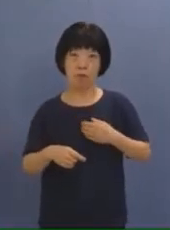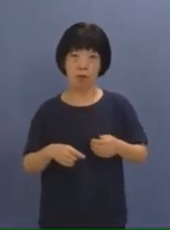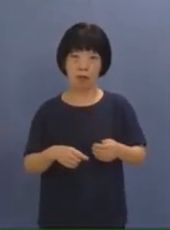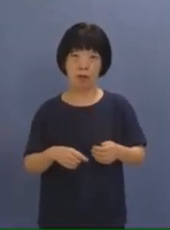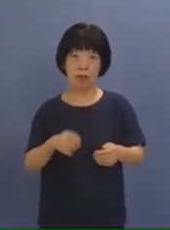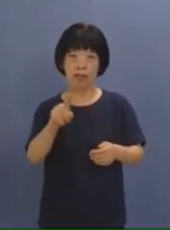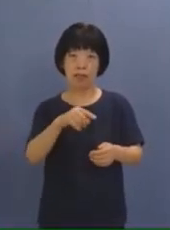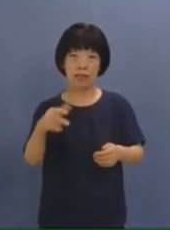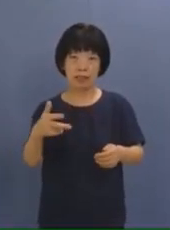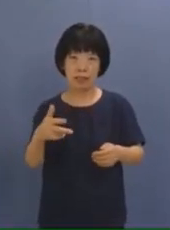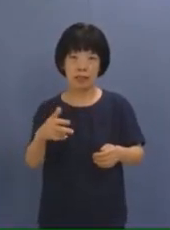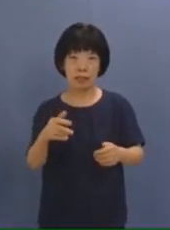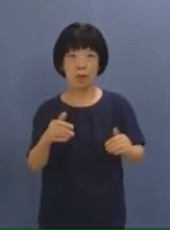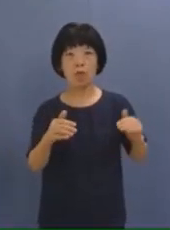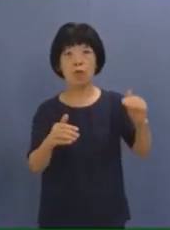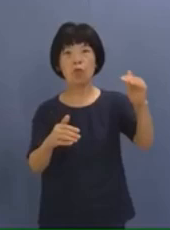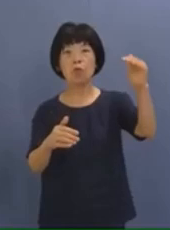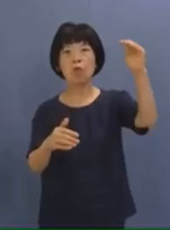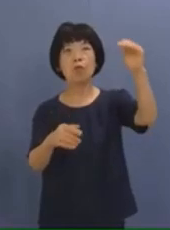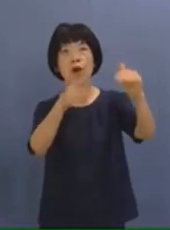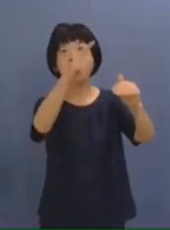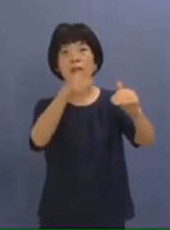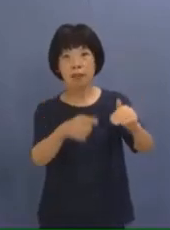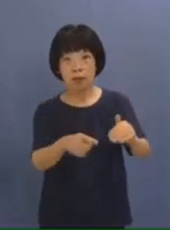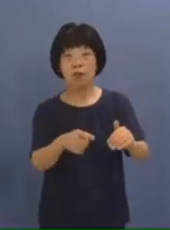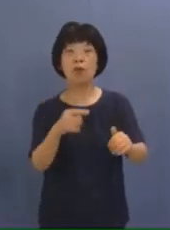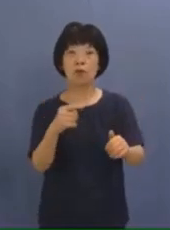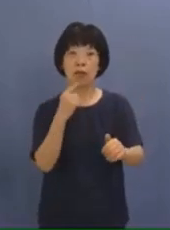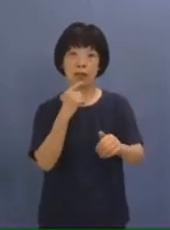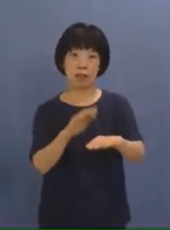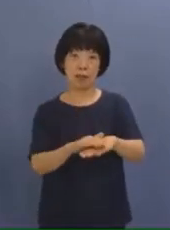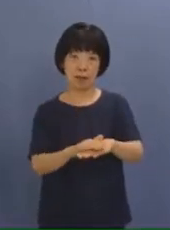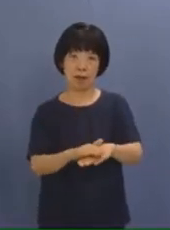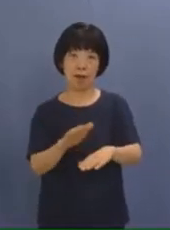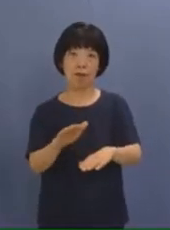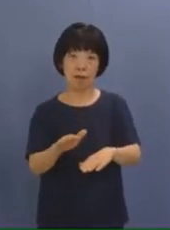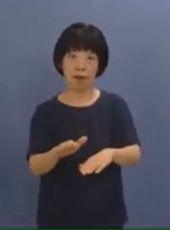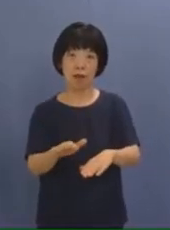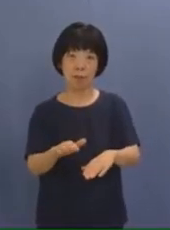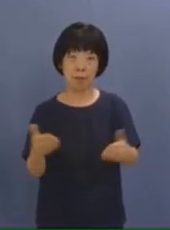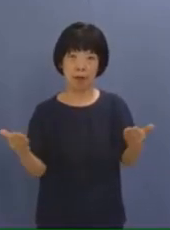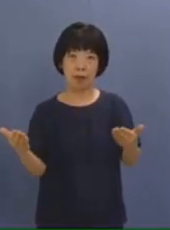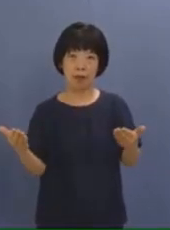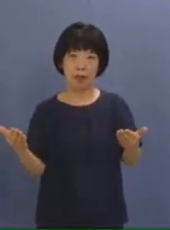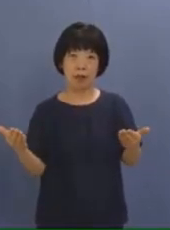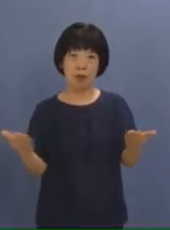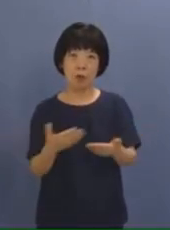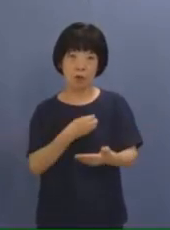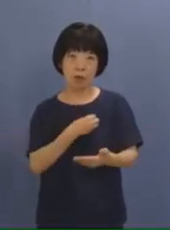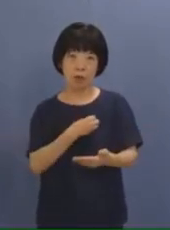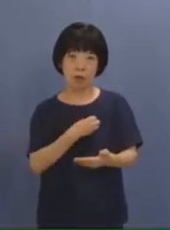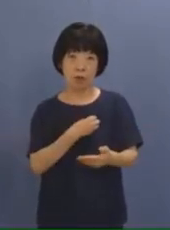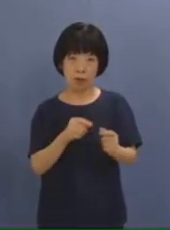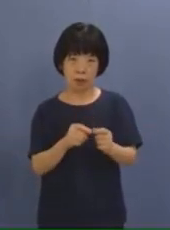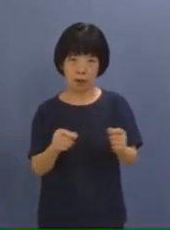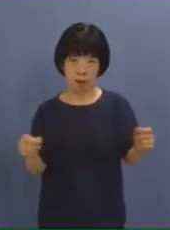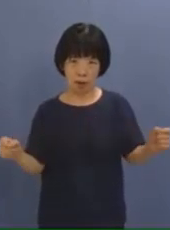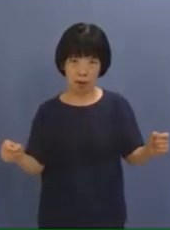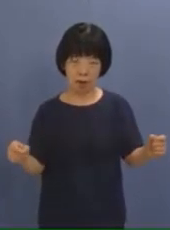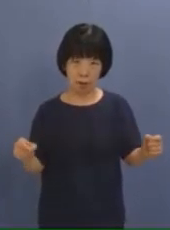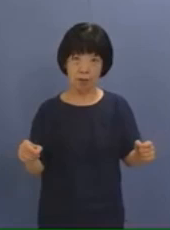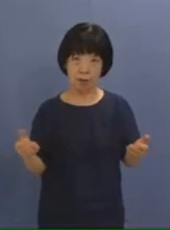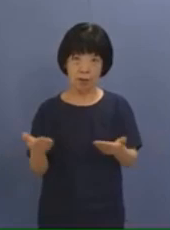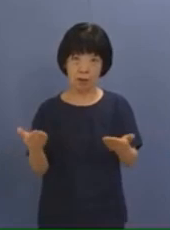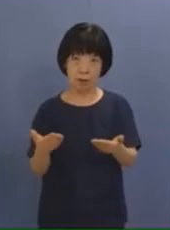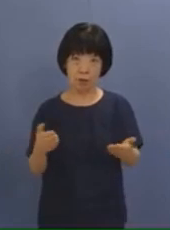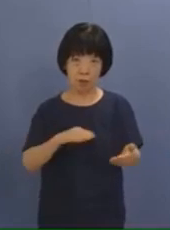やはりこう精通される方がやったんではないかということから、元西播磨県民局長さん